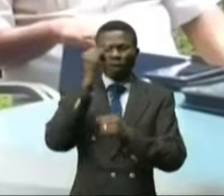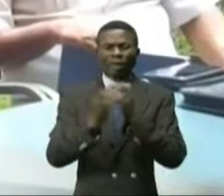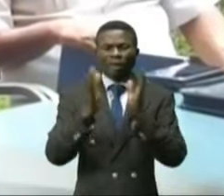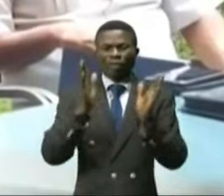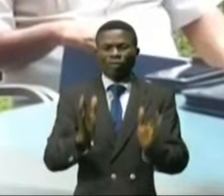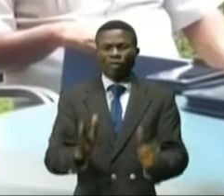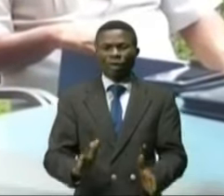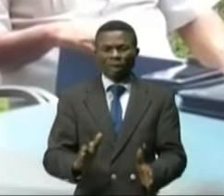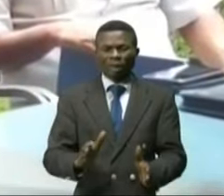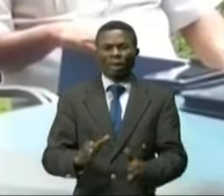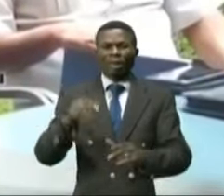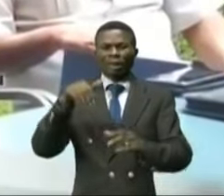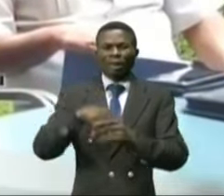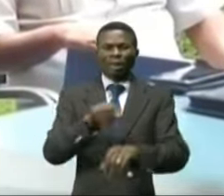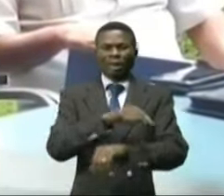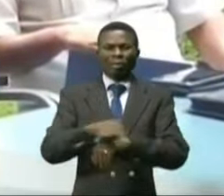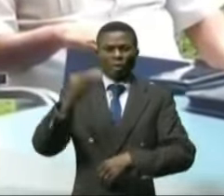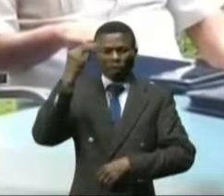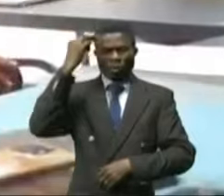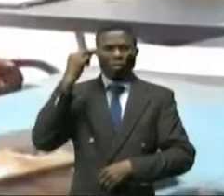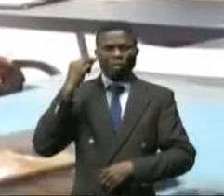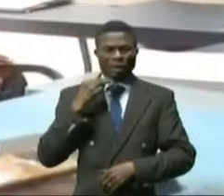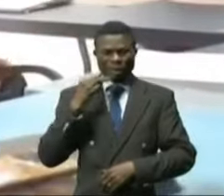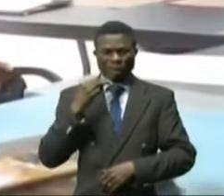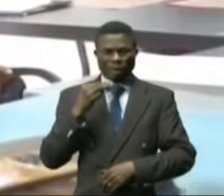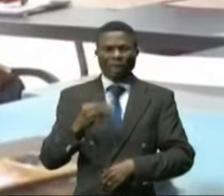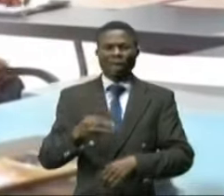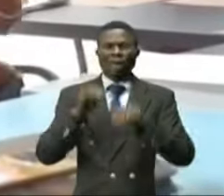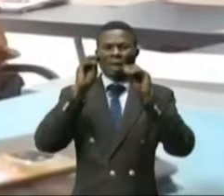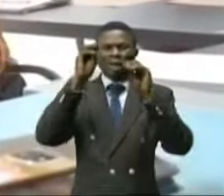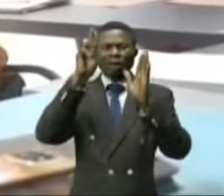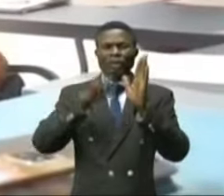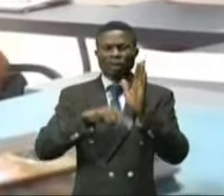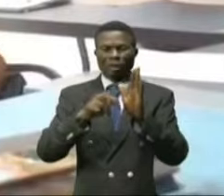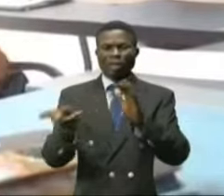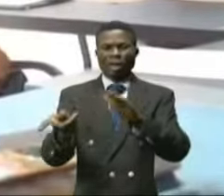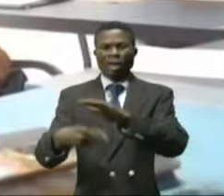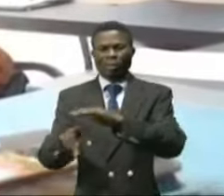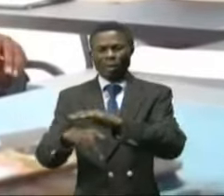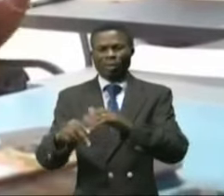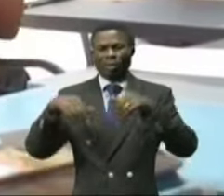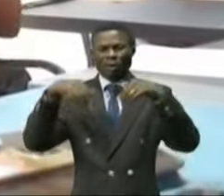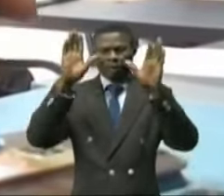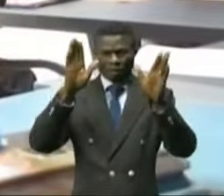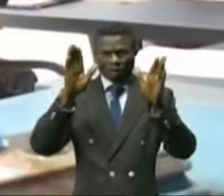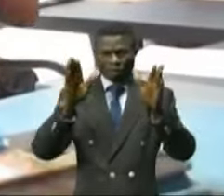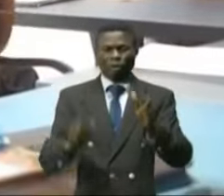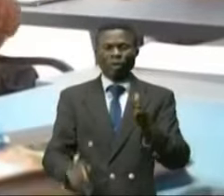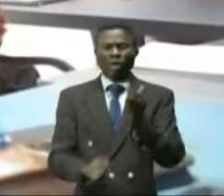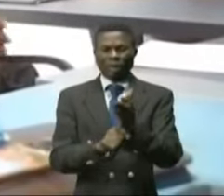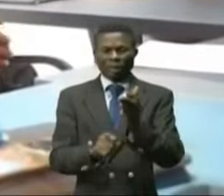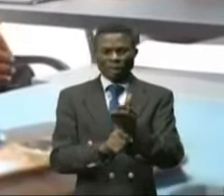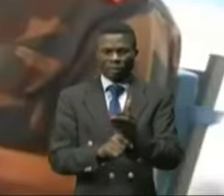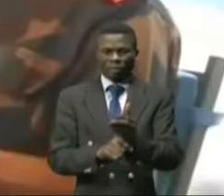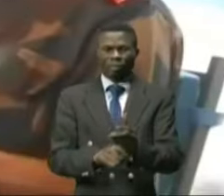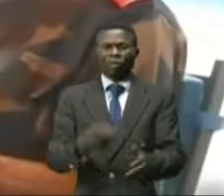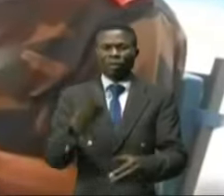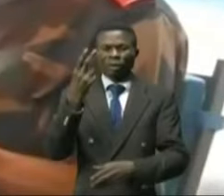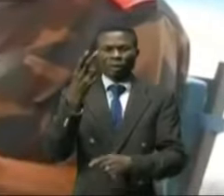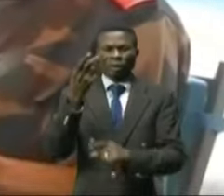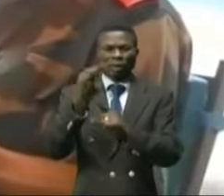du ministère congolais en charge de l'enseignement primaire, secondaire et professionnel. Ce 2 mars